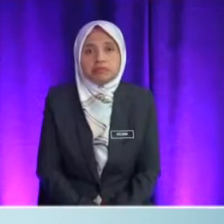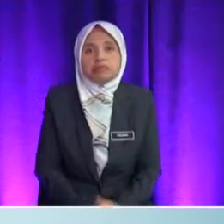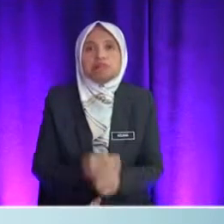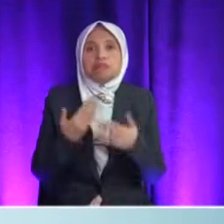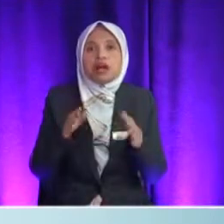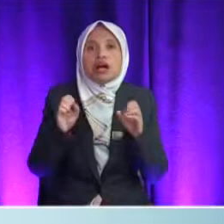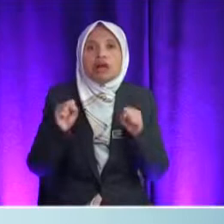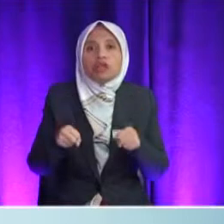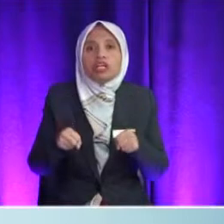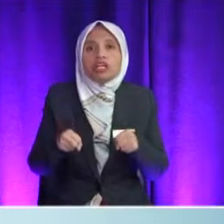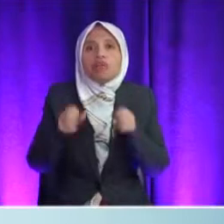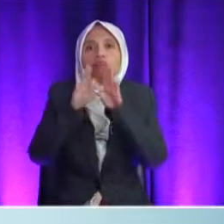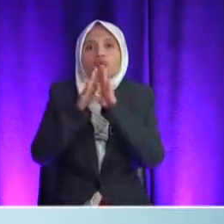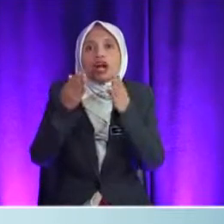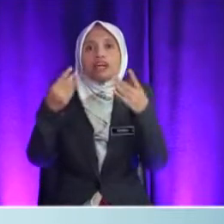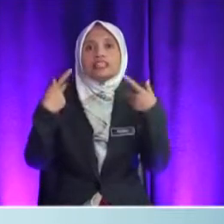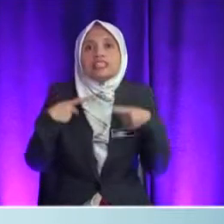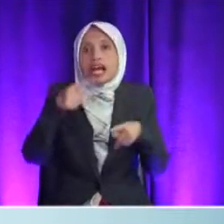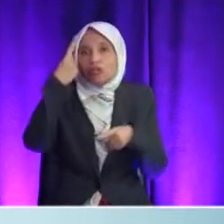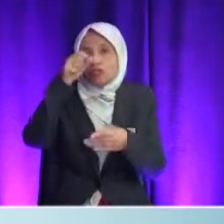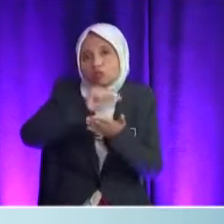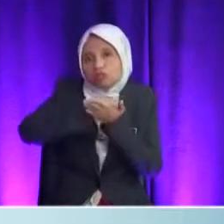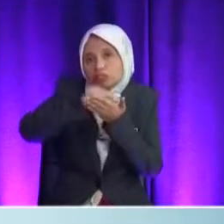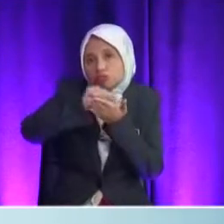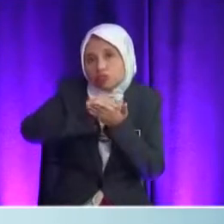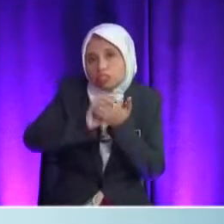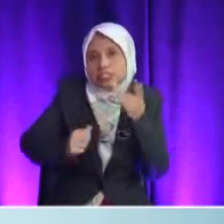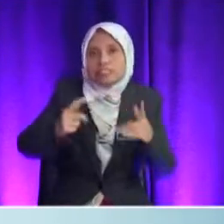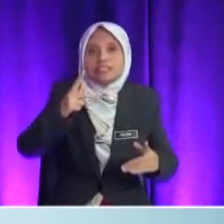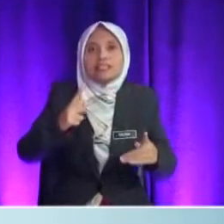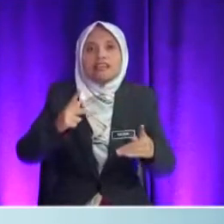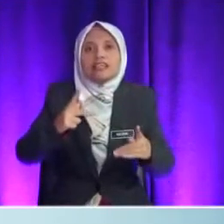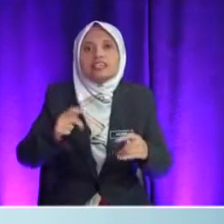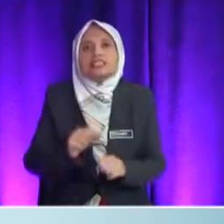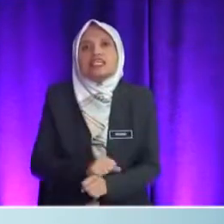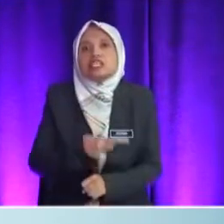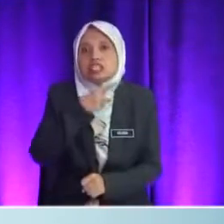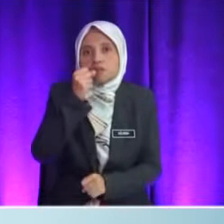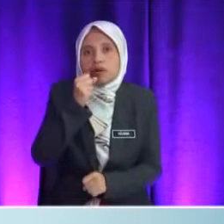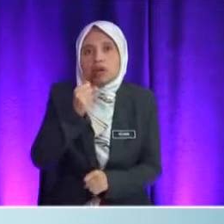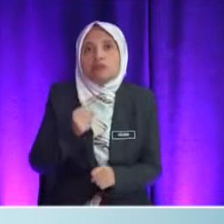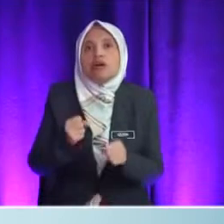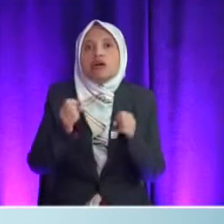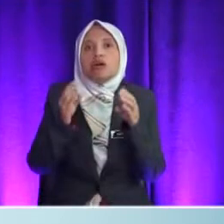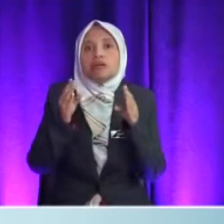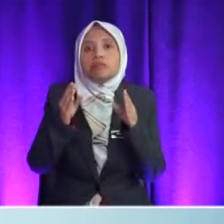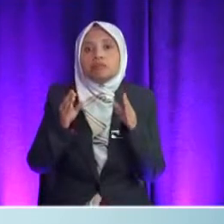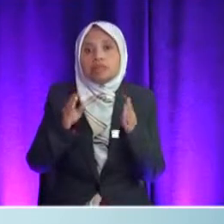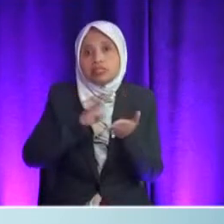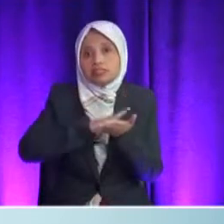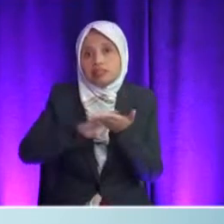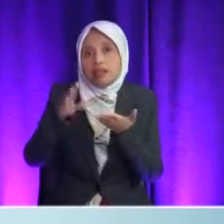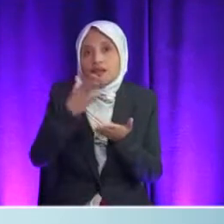kedai-kedai kita yang cuci dan uang banyak hantu banyak pelanggan tak